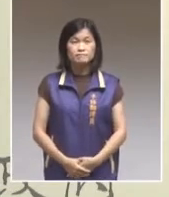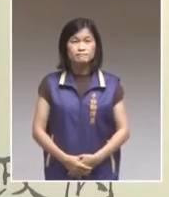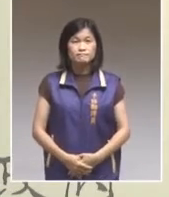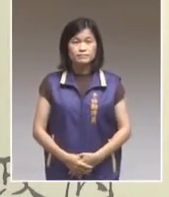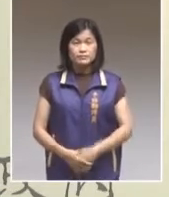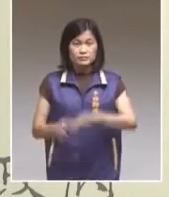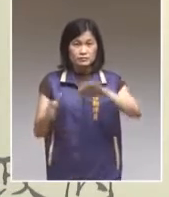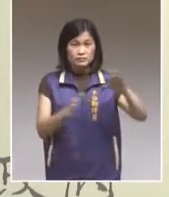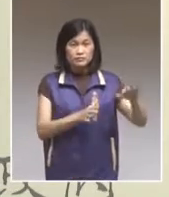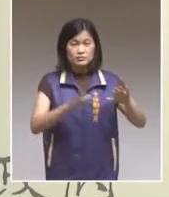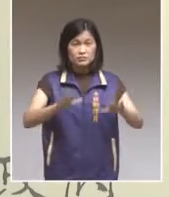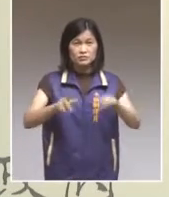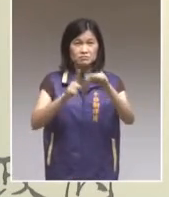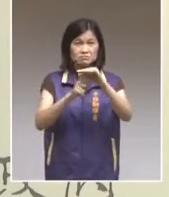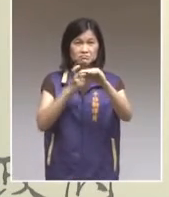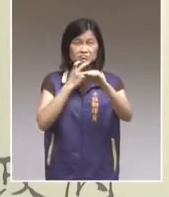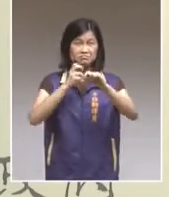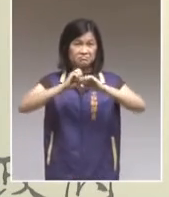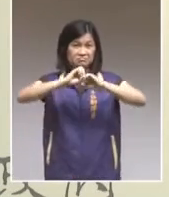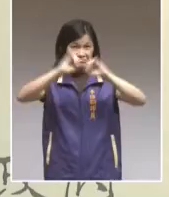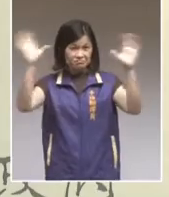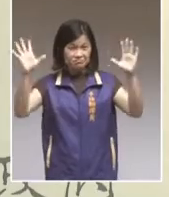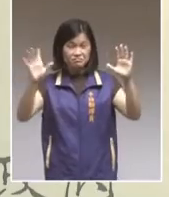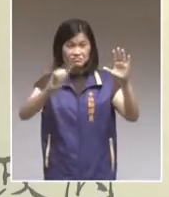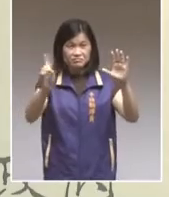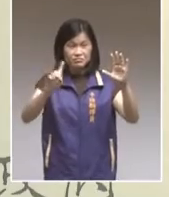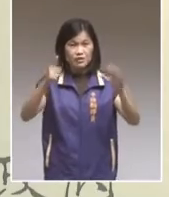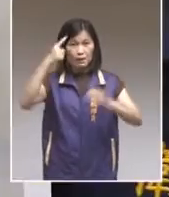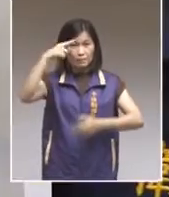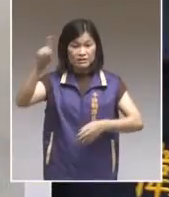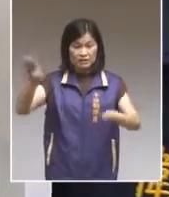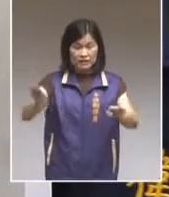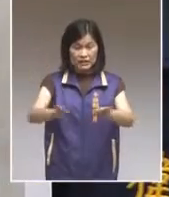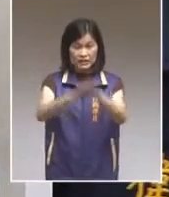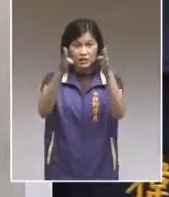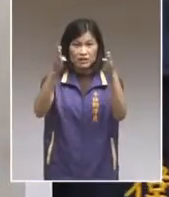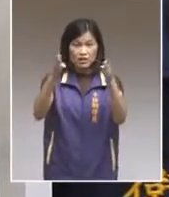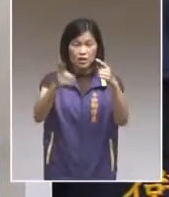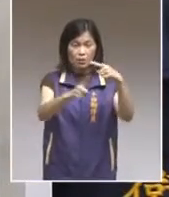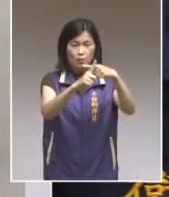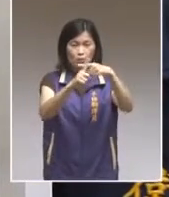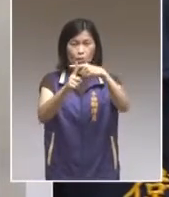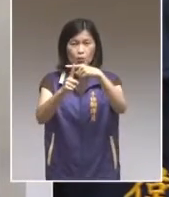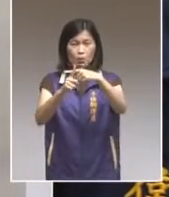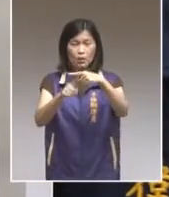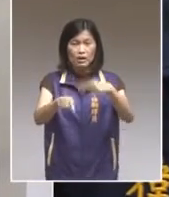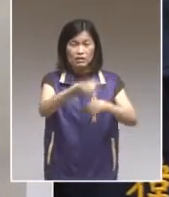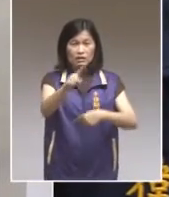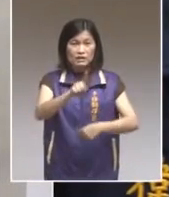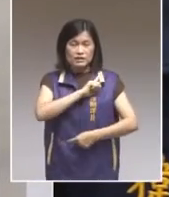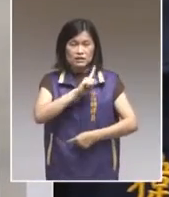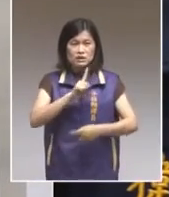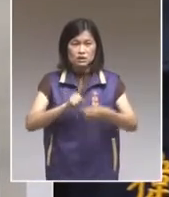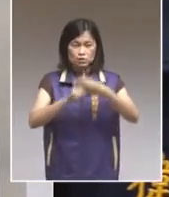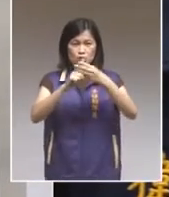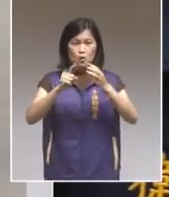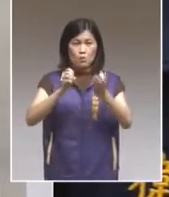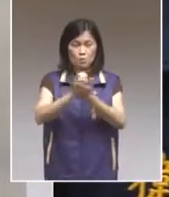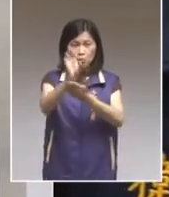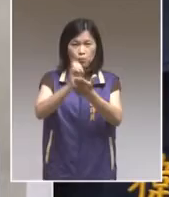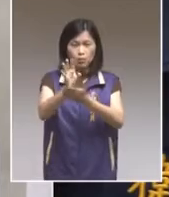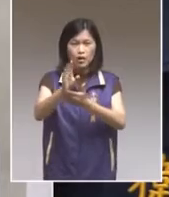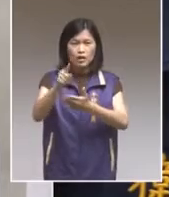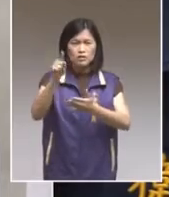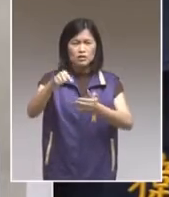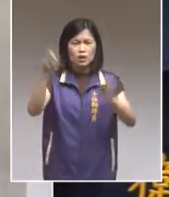那此外，今天中央流行疫情指挥中心也公布，从明天开始，确诊个案自主回报的疫调系统即将上线。那这个